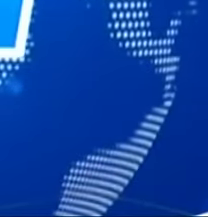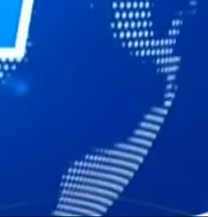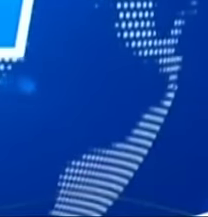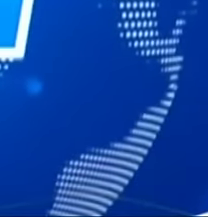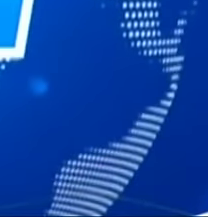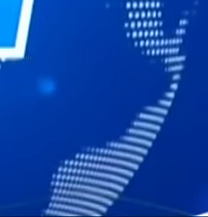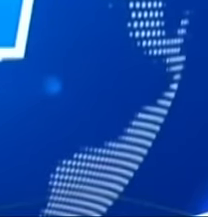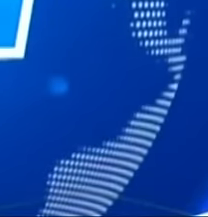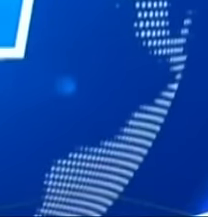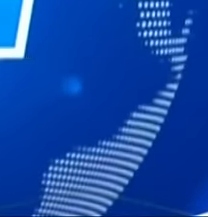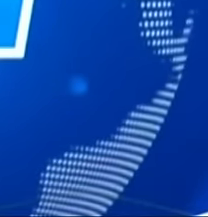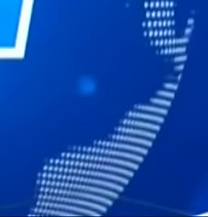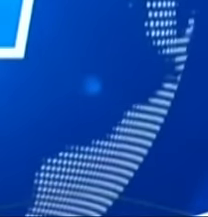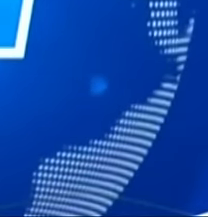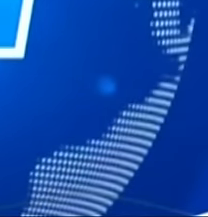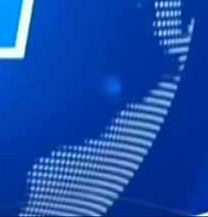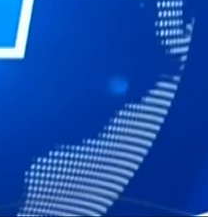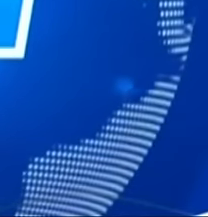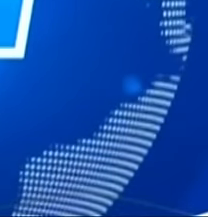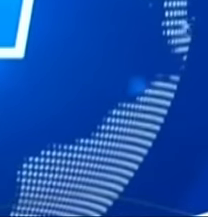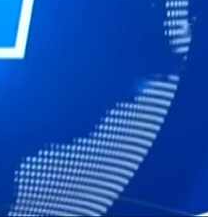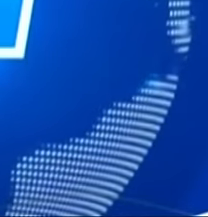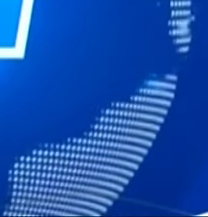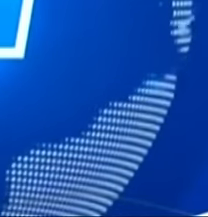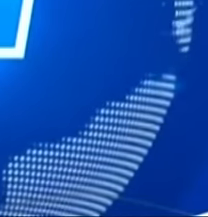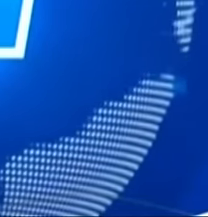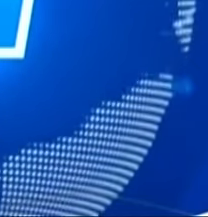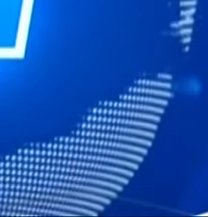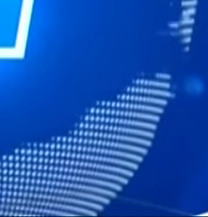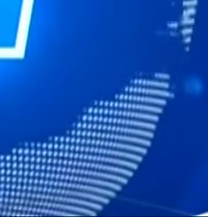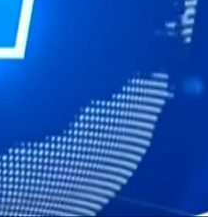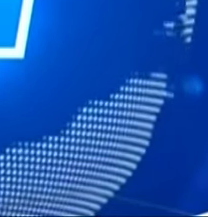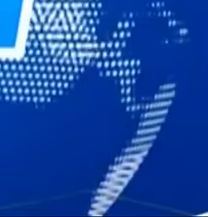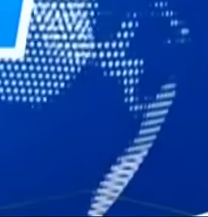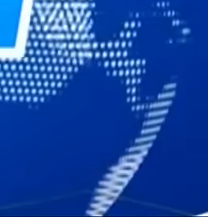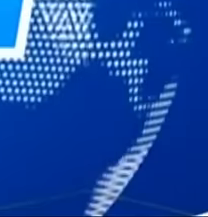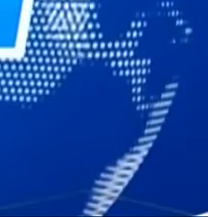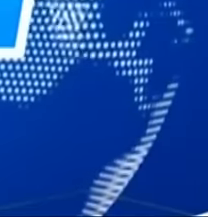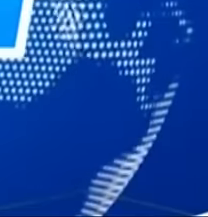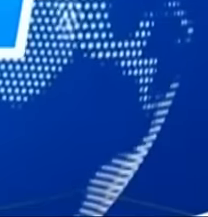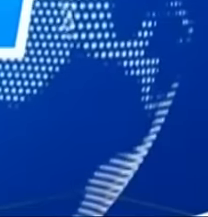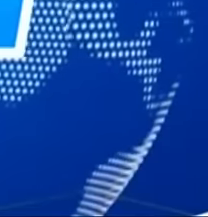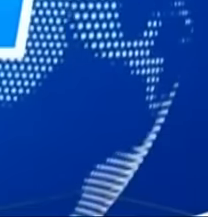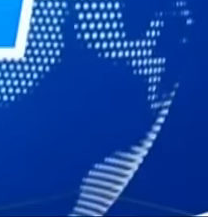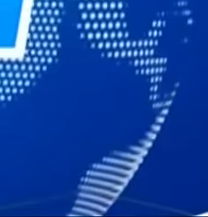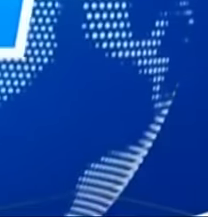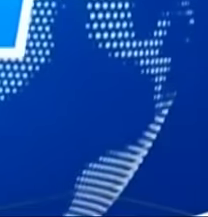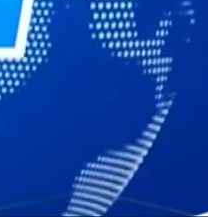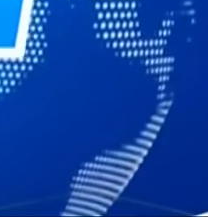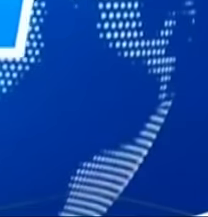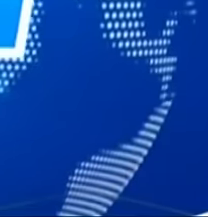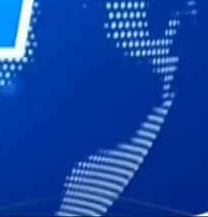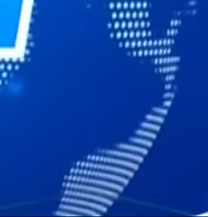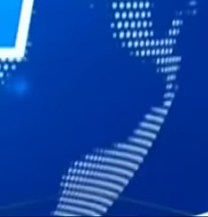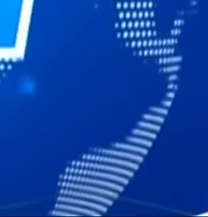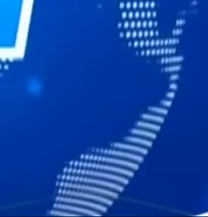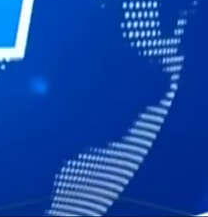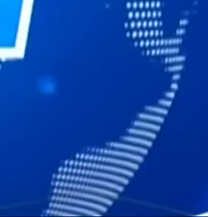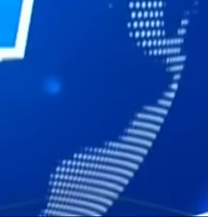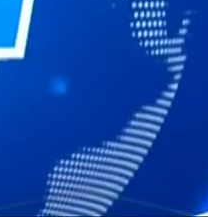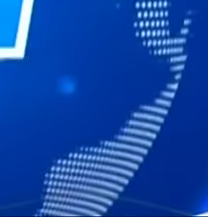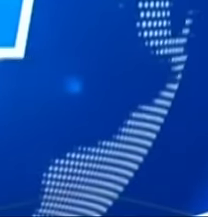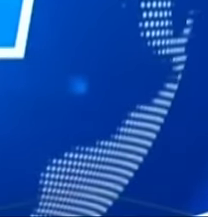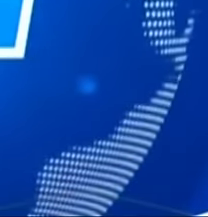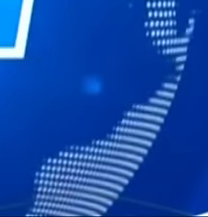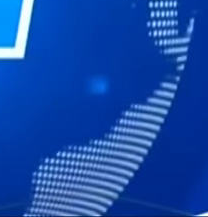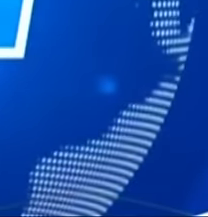sommaire. Depuis le Qatar, le chef de l'État congolais Félix Tshisekedi a eu un tête-à-tête avec Sheikh Tamim bin